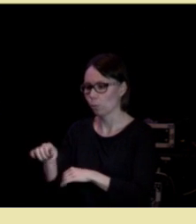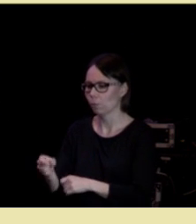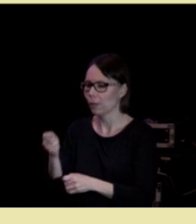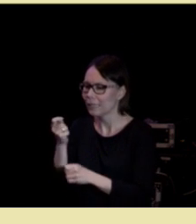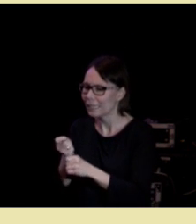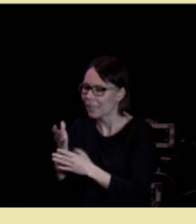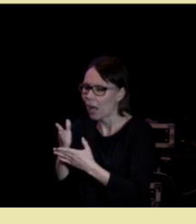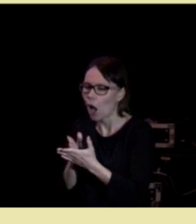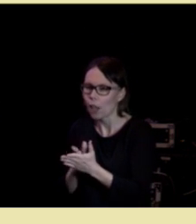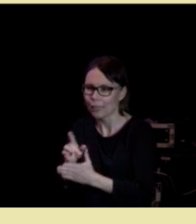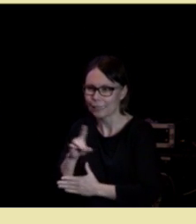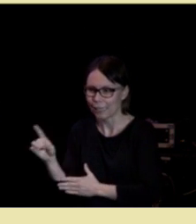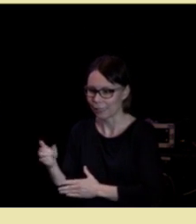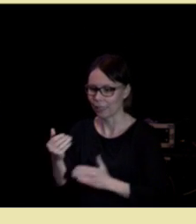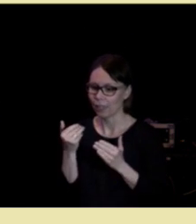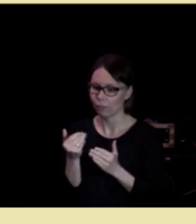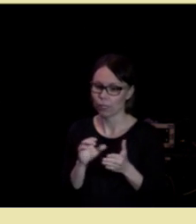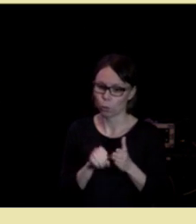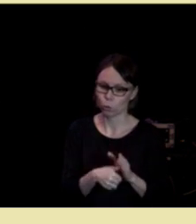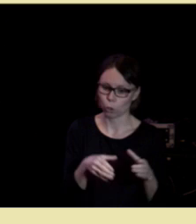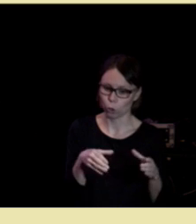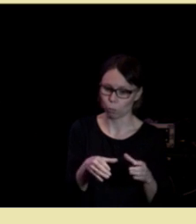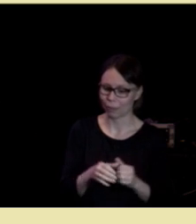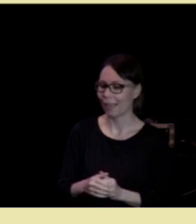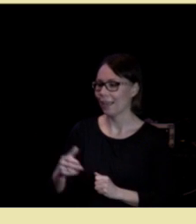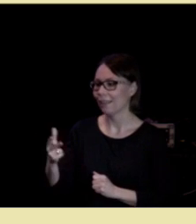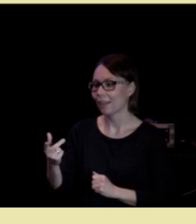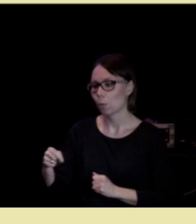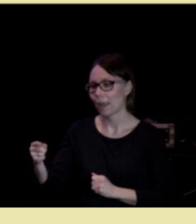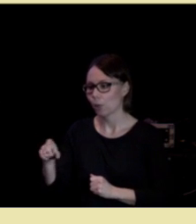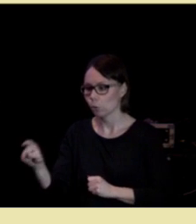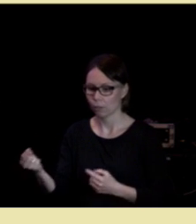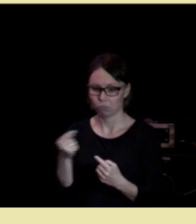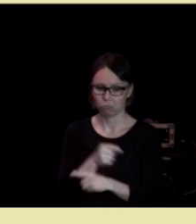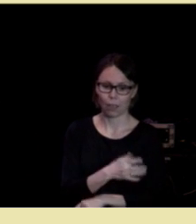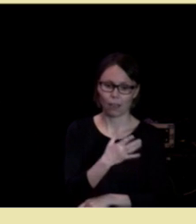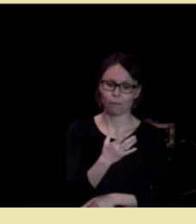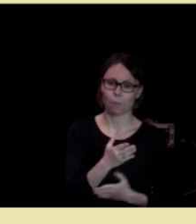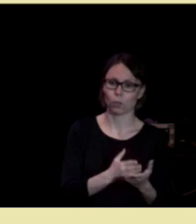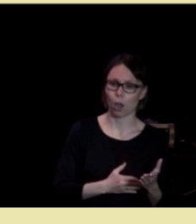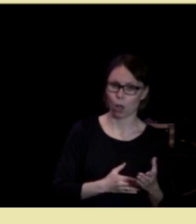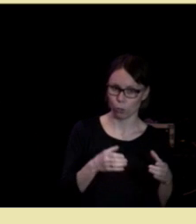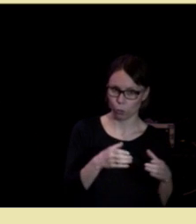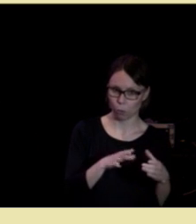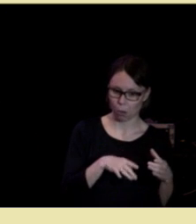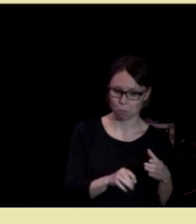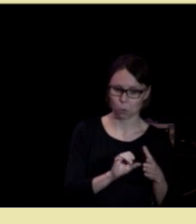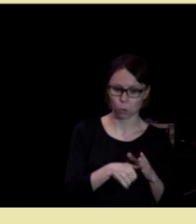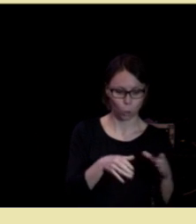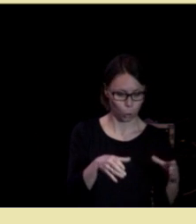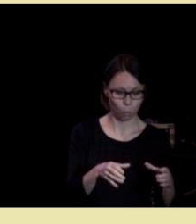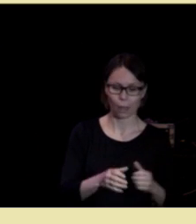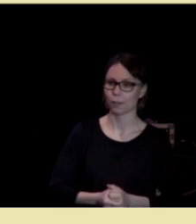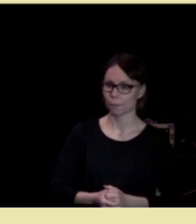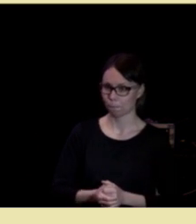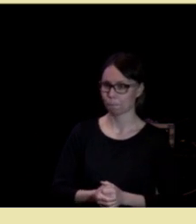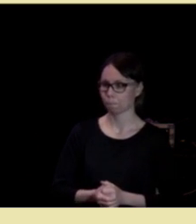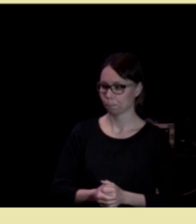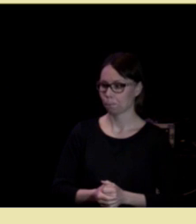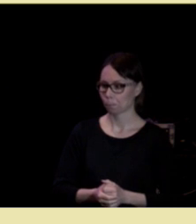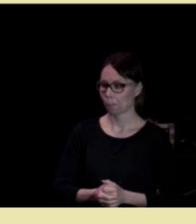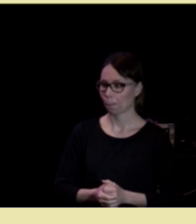tiden I forhold til kontrollgruppen. 3,1 uker versus 5,5 uke I kontrollgruppen.